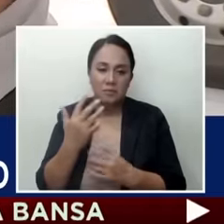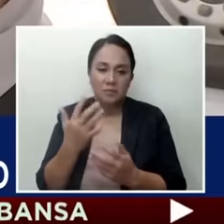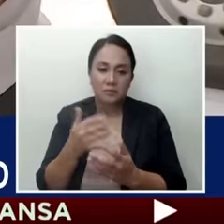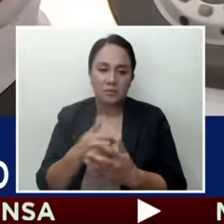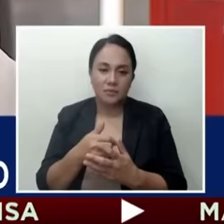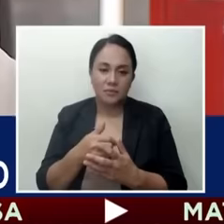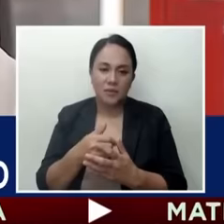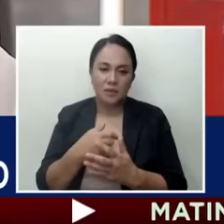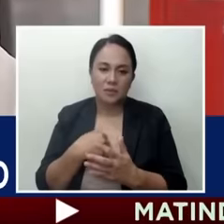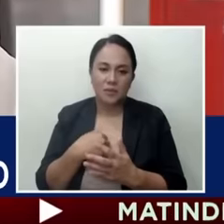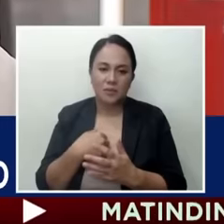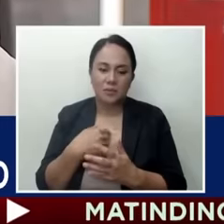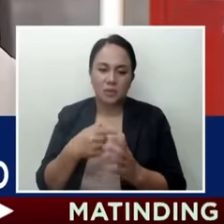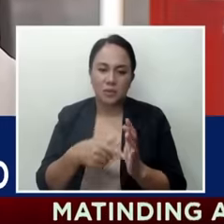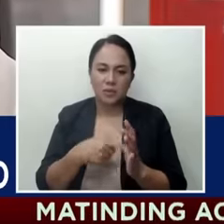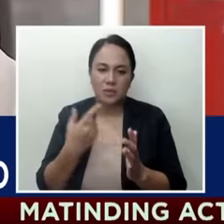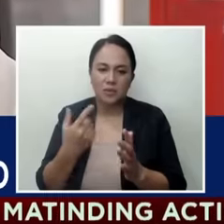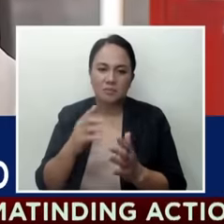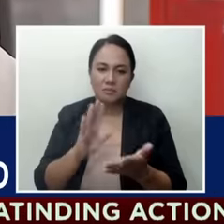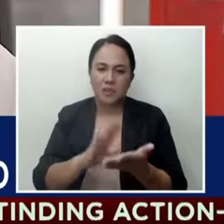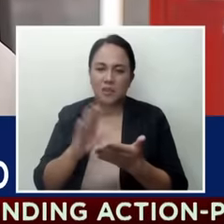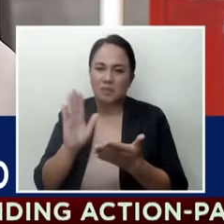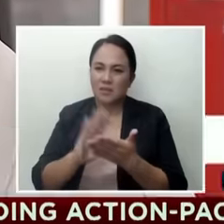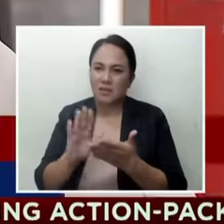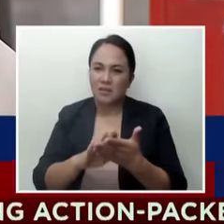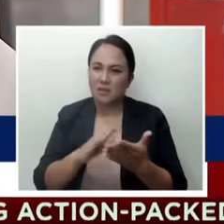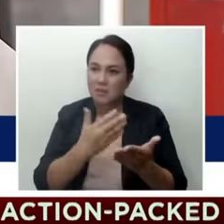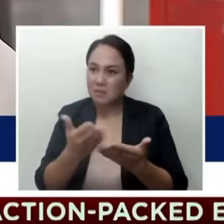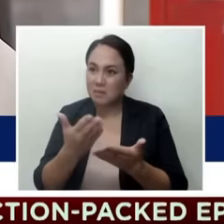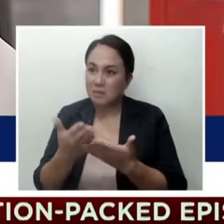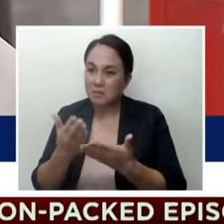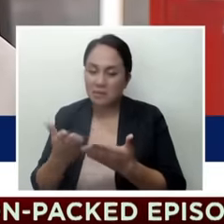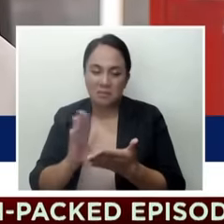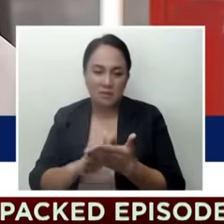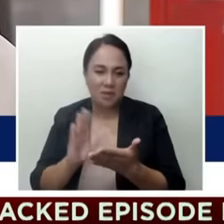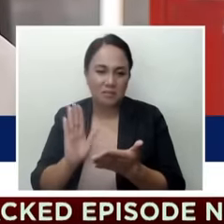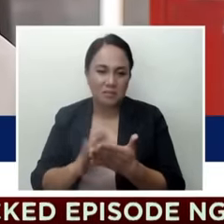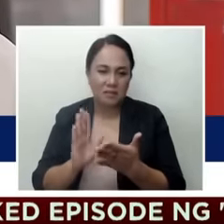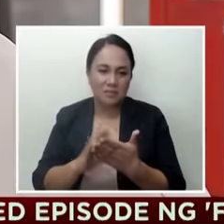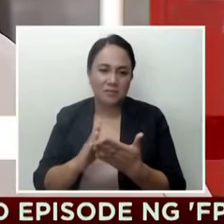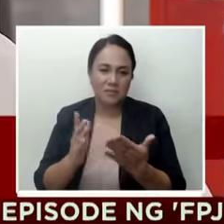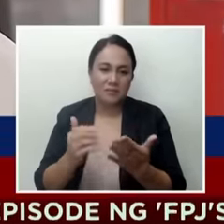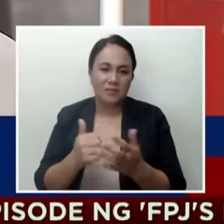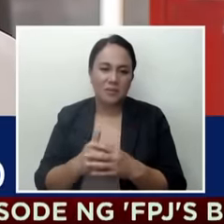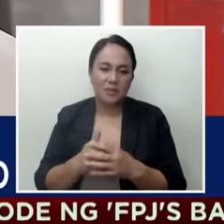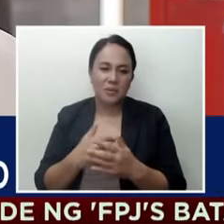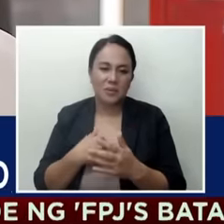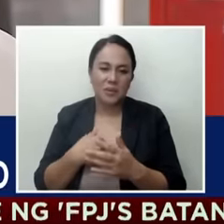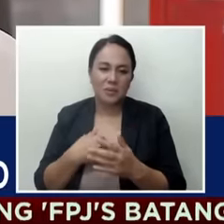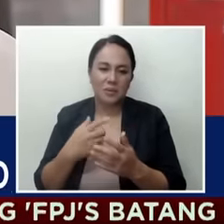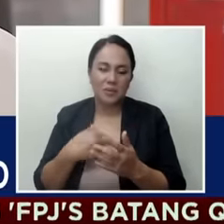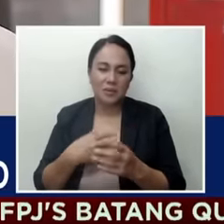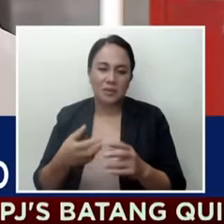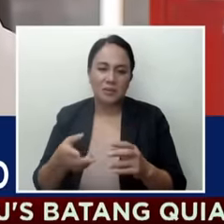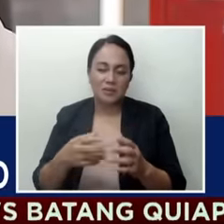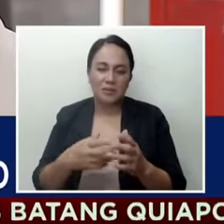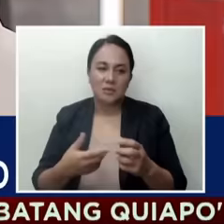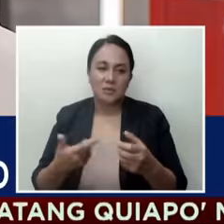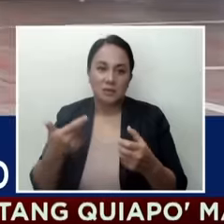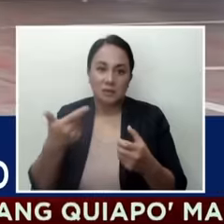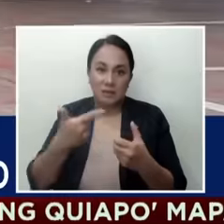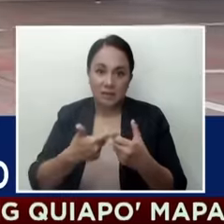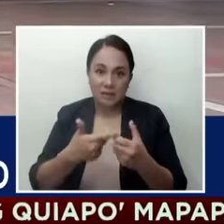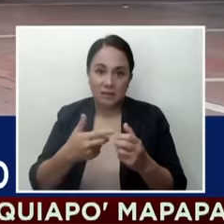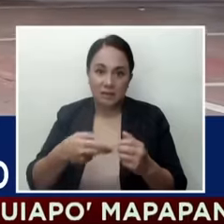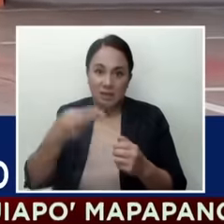Para isang babaan. Kasi mahal lang ang mga bilihin ngayon eh. Kasi ano yan eh, domino effect yan eh. Pag tumaas ang gas, lahat